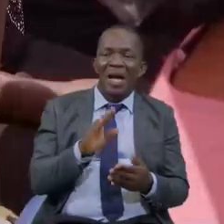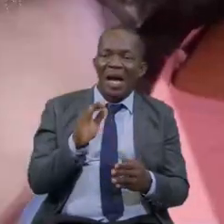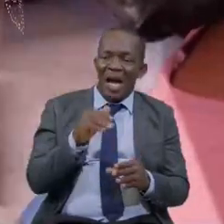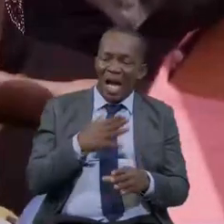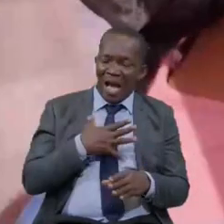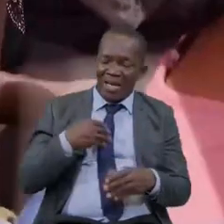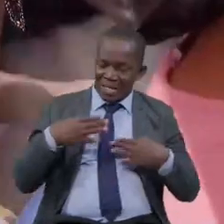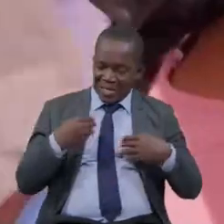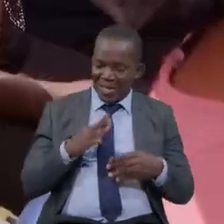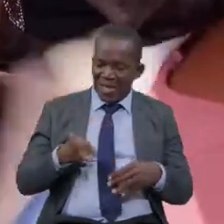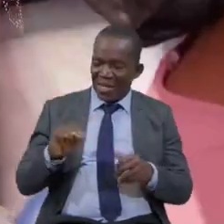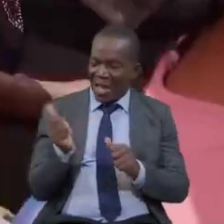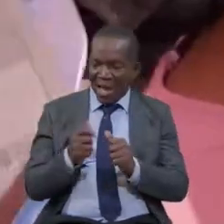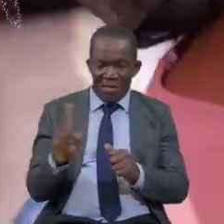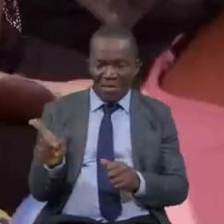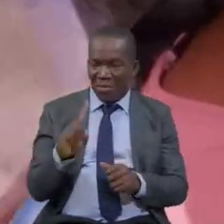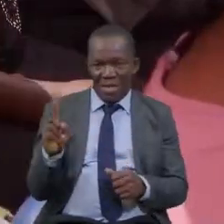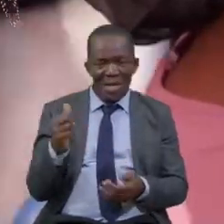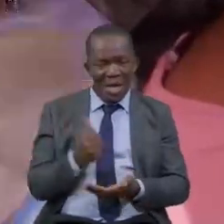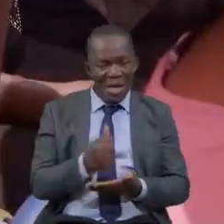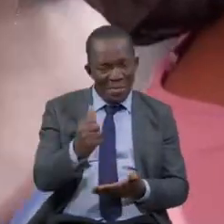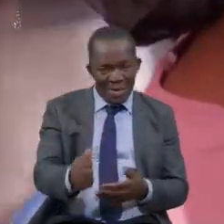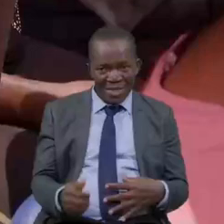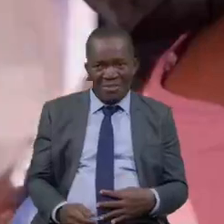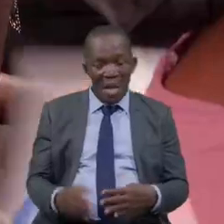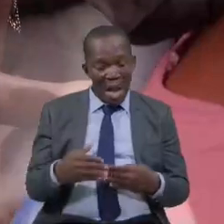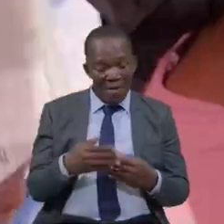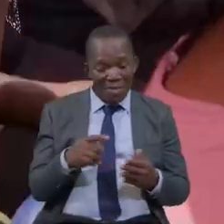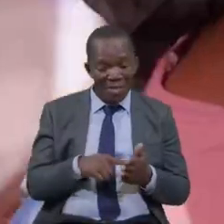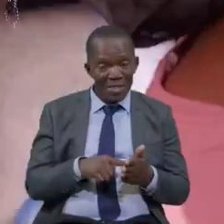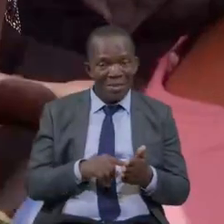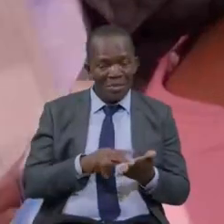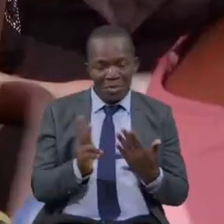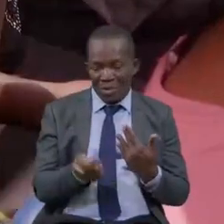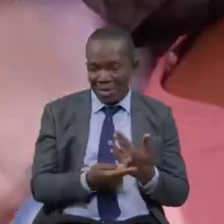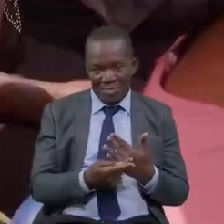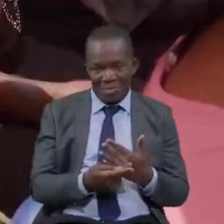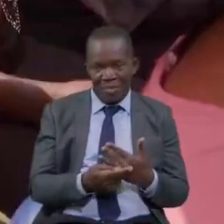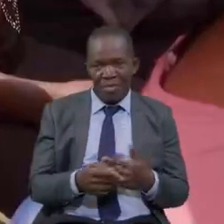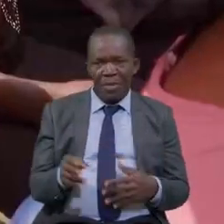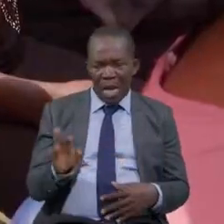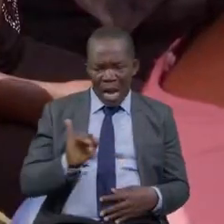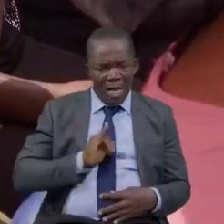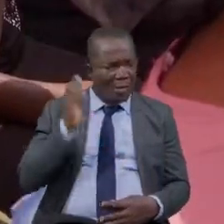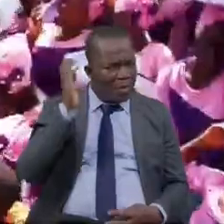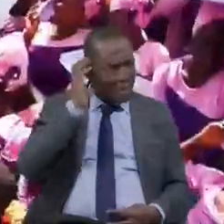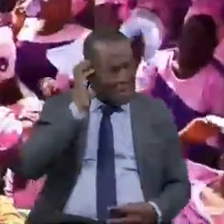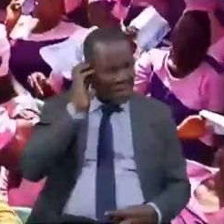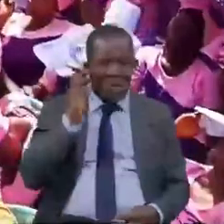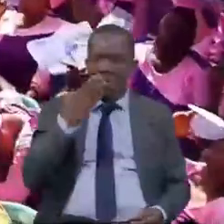Amen. Après cette croisade, je vais entendre de bonnes nouvelles de votre